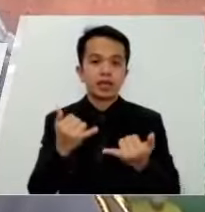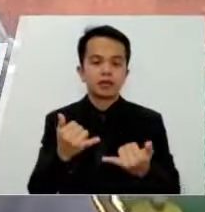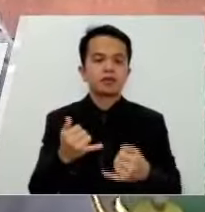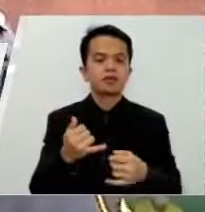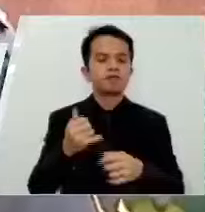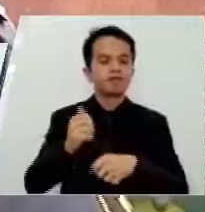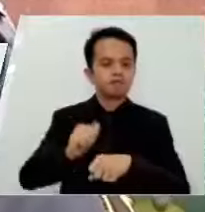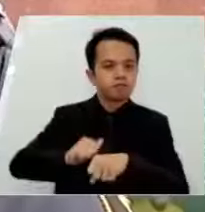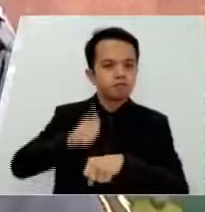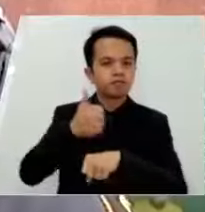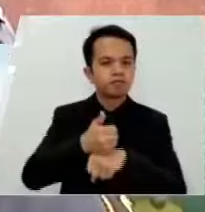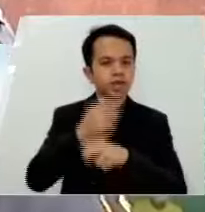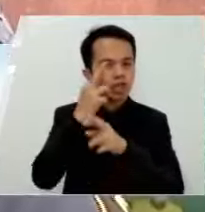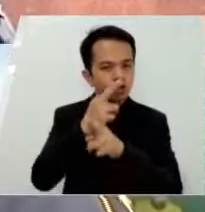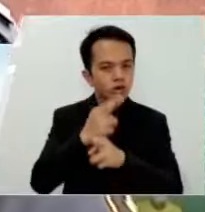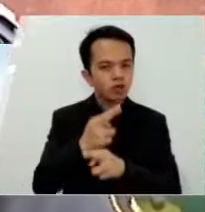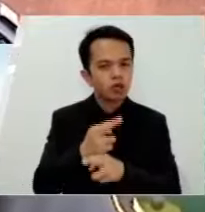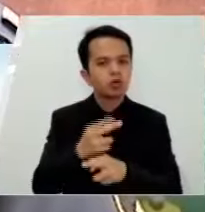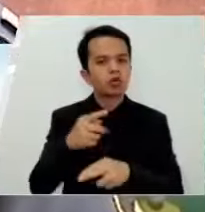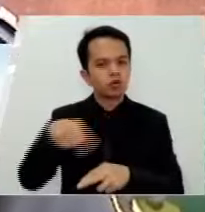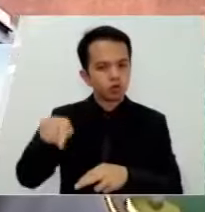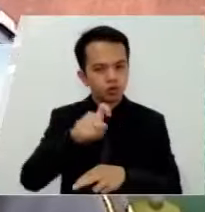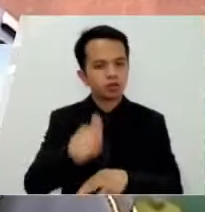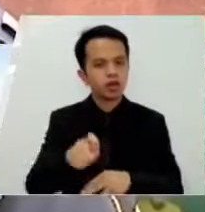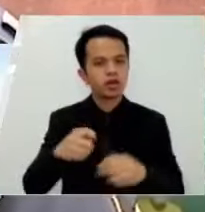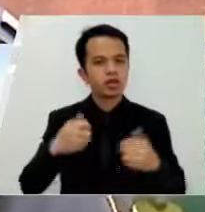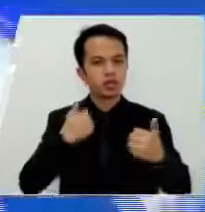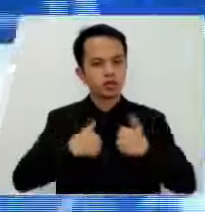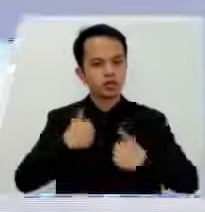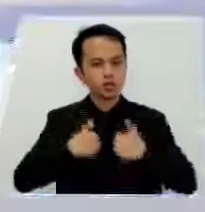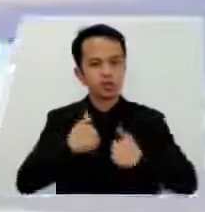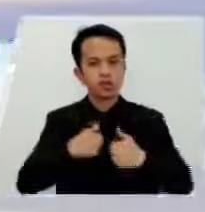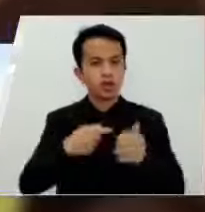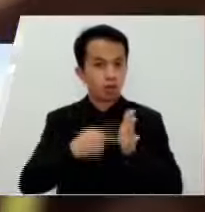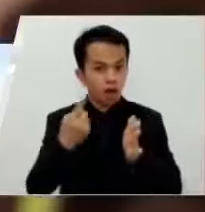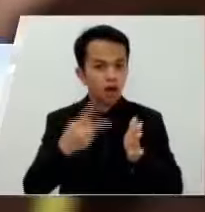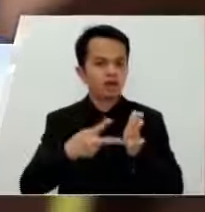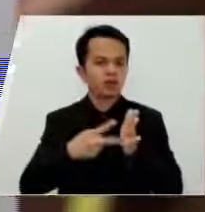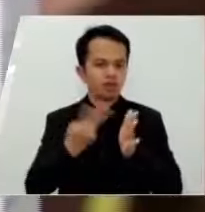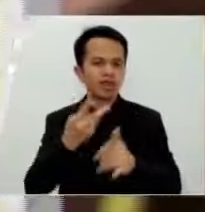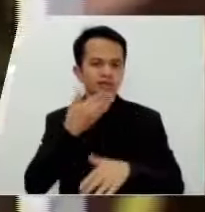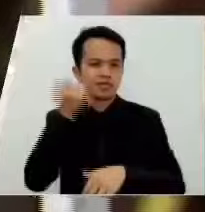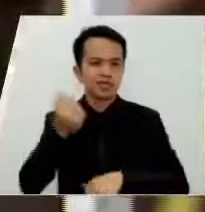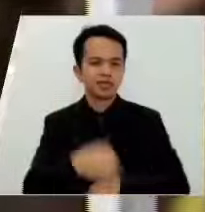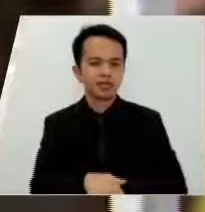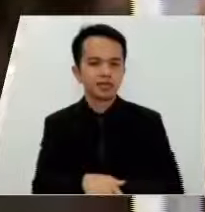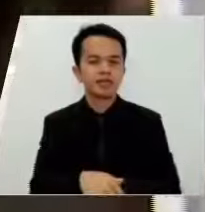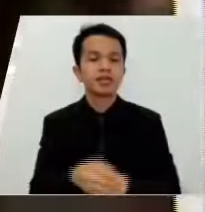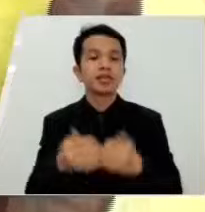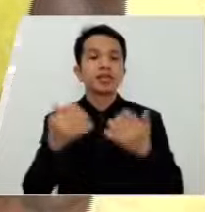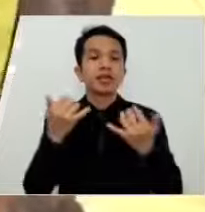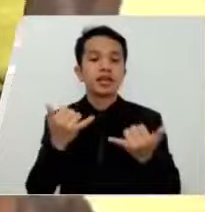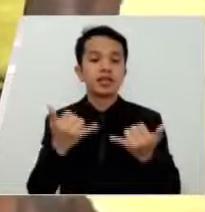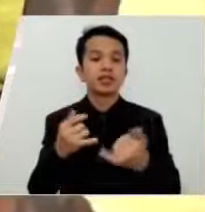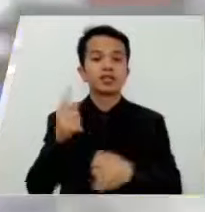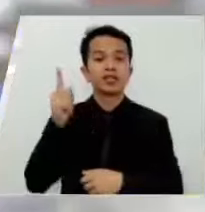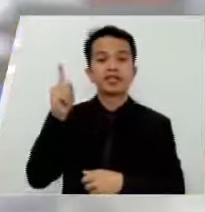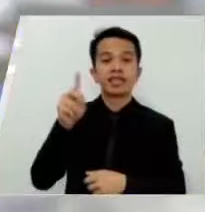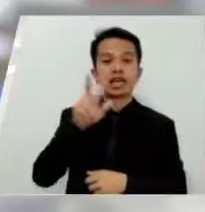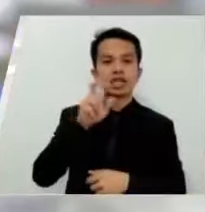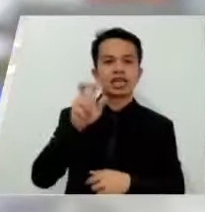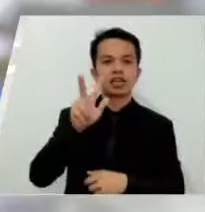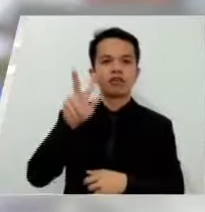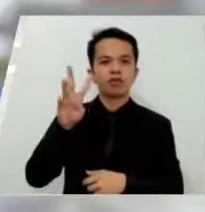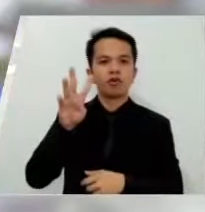regularly take their bath, maligo, hindi lang once or twice. Sa buong bansa naman, umabot na sa 334%